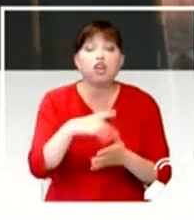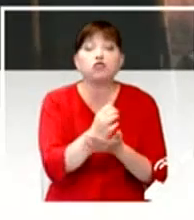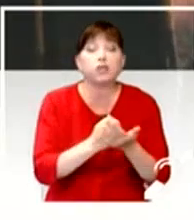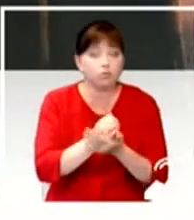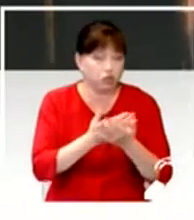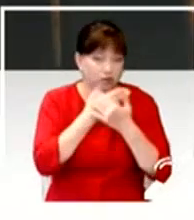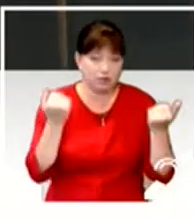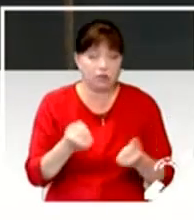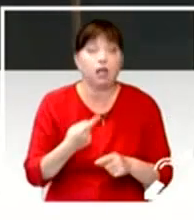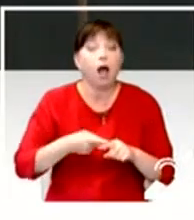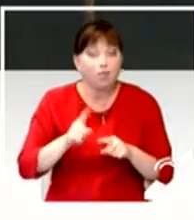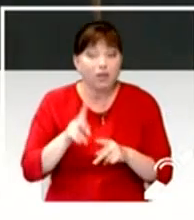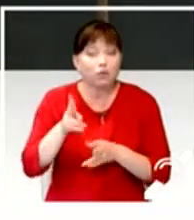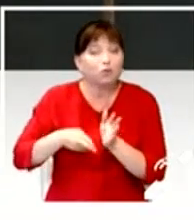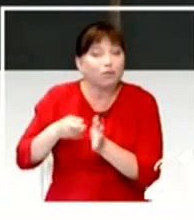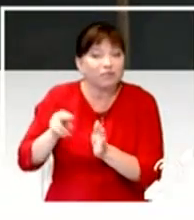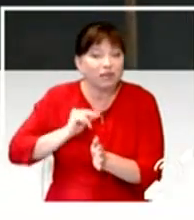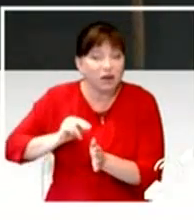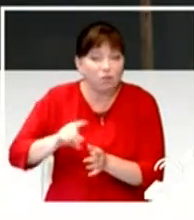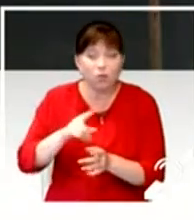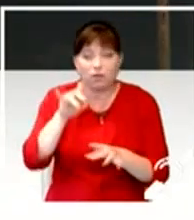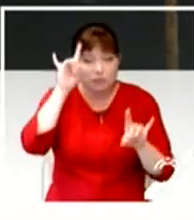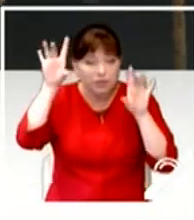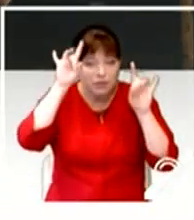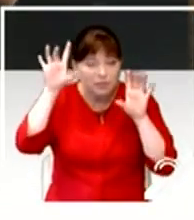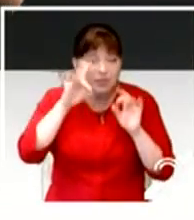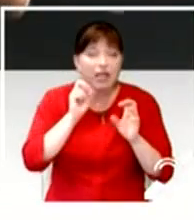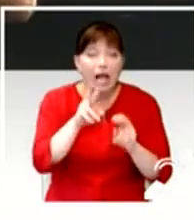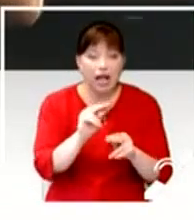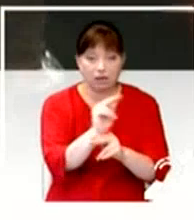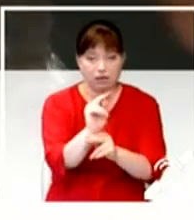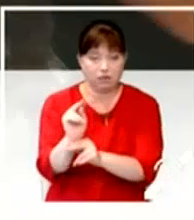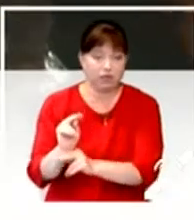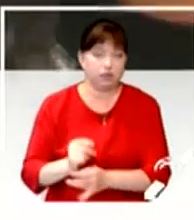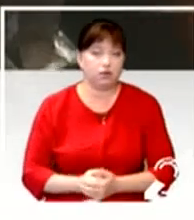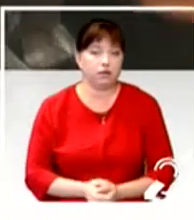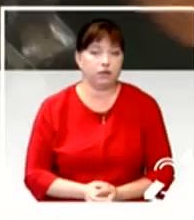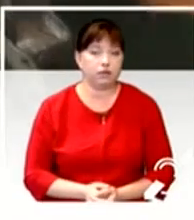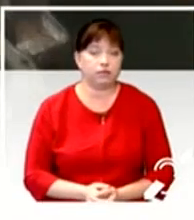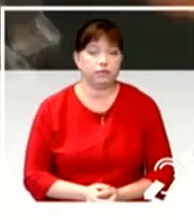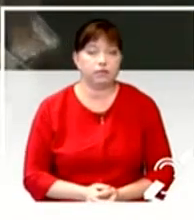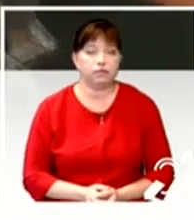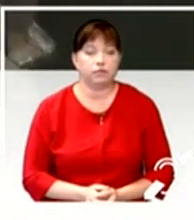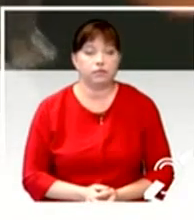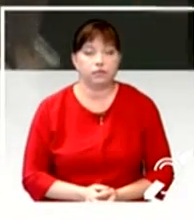ele, așa că feroviarii sunt nevoiți să facă improvizații pentru a le repara.